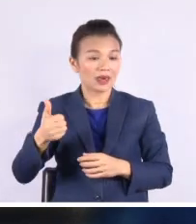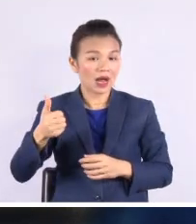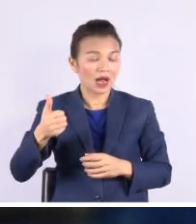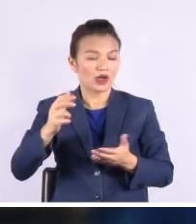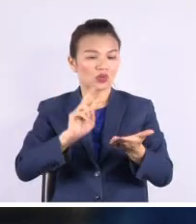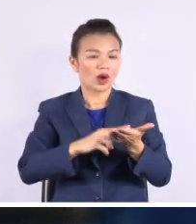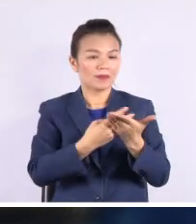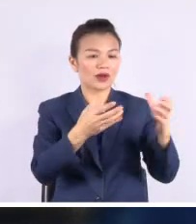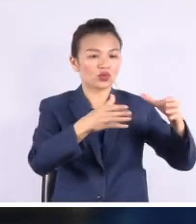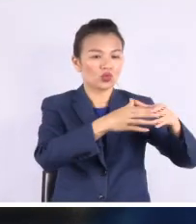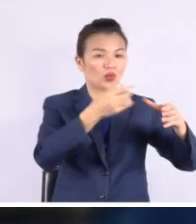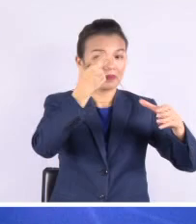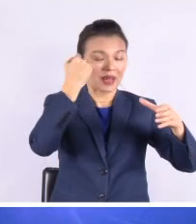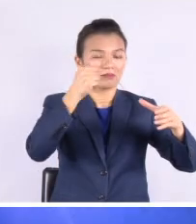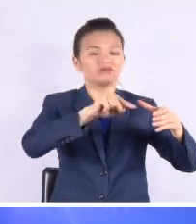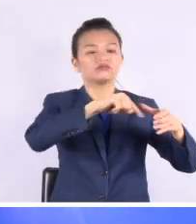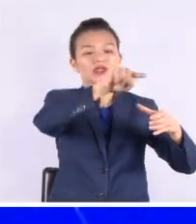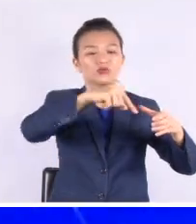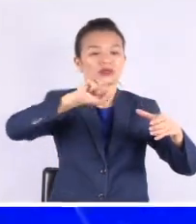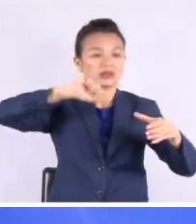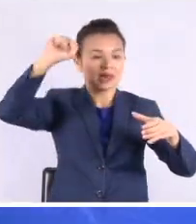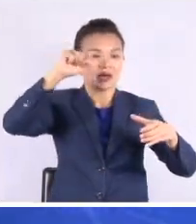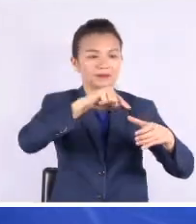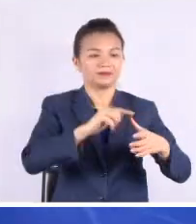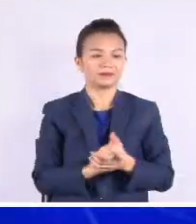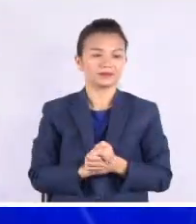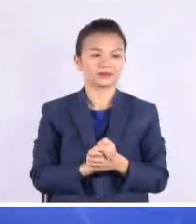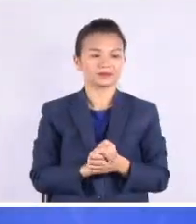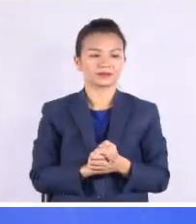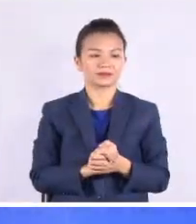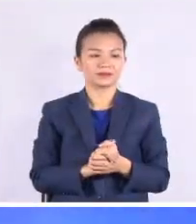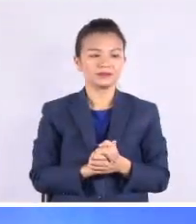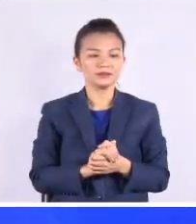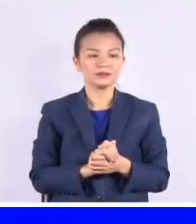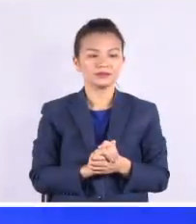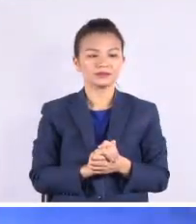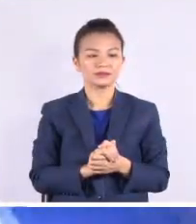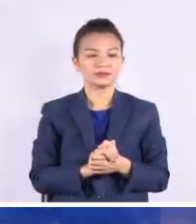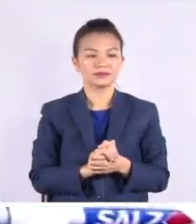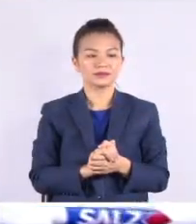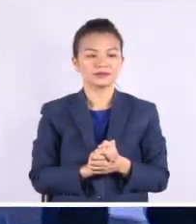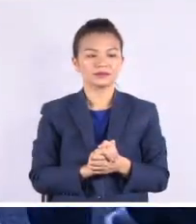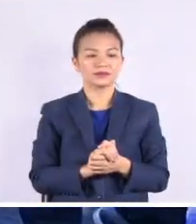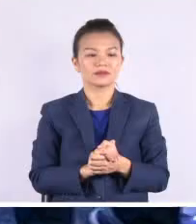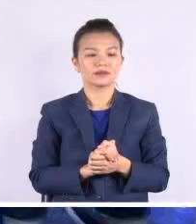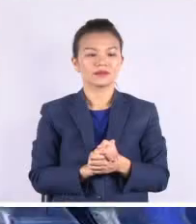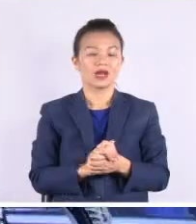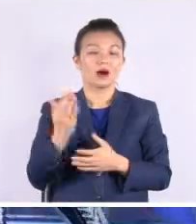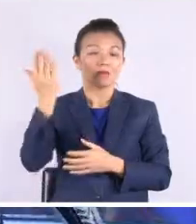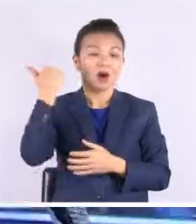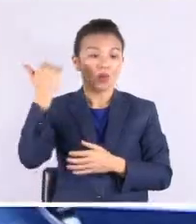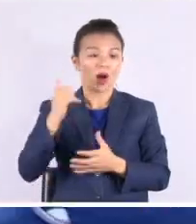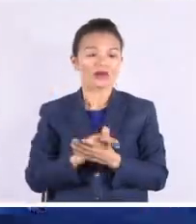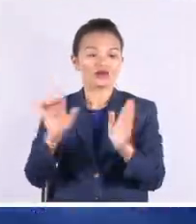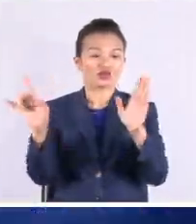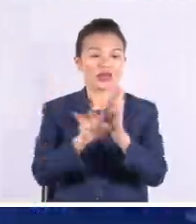ให้ทีม Blackว่าแชมป์ซีซั่นนี้ครับ67%พรีเซนเตอร์มาเชสแบตเตอรี่ Season 2คู่ที่ 11เมื่อวานนี้คู่